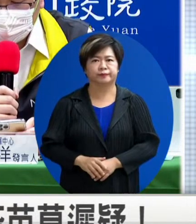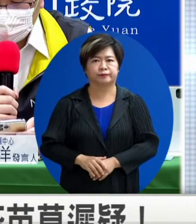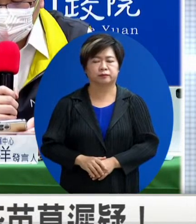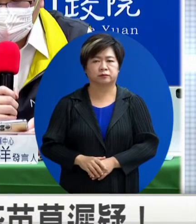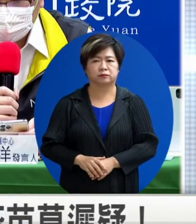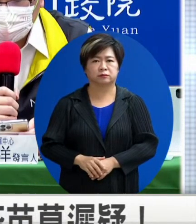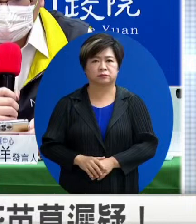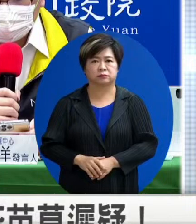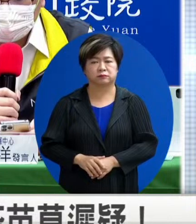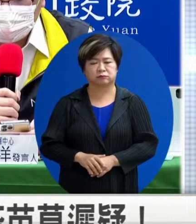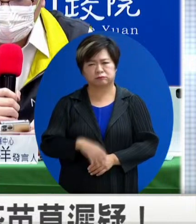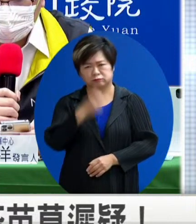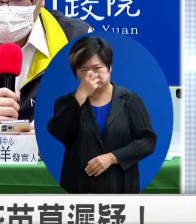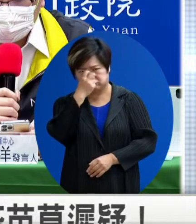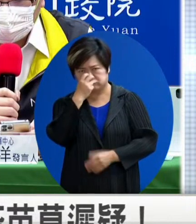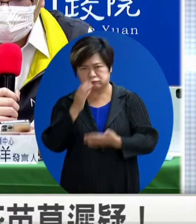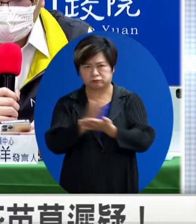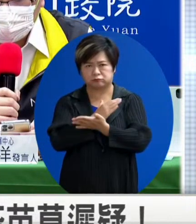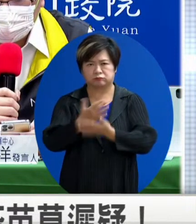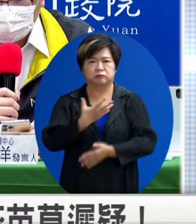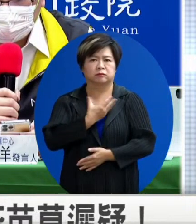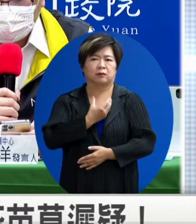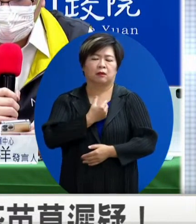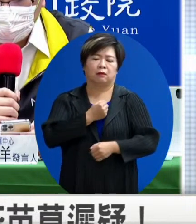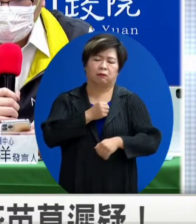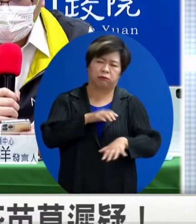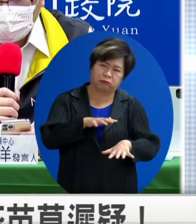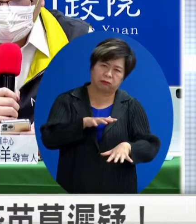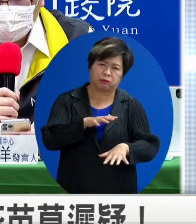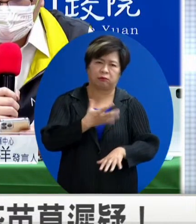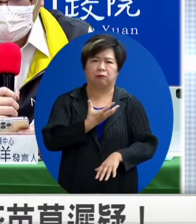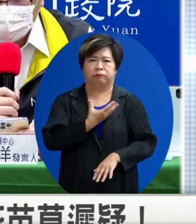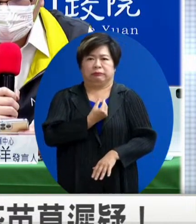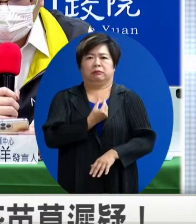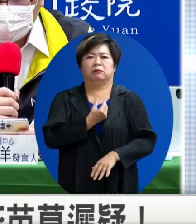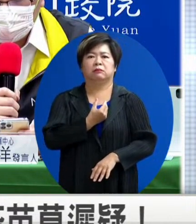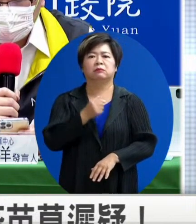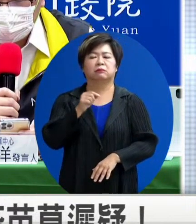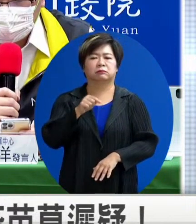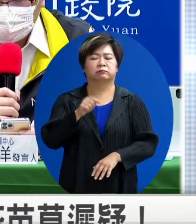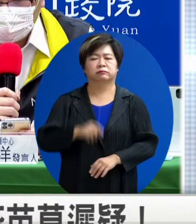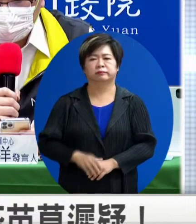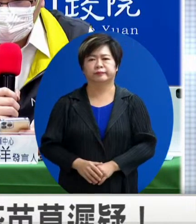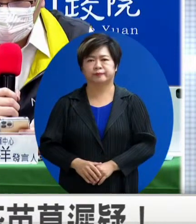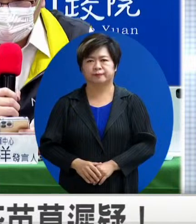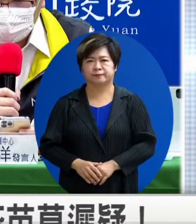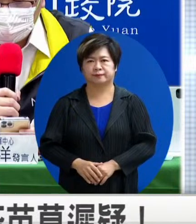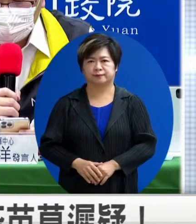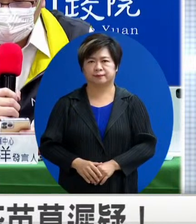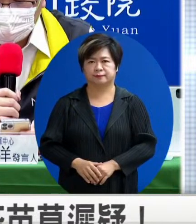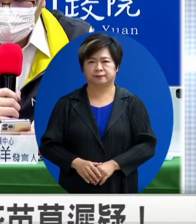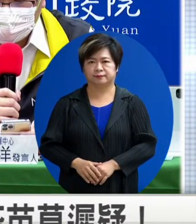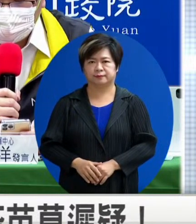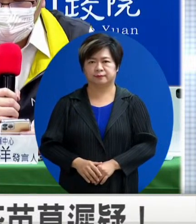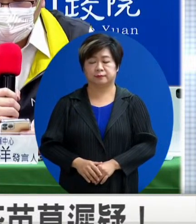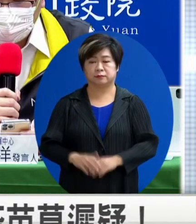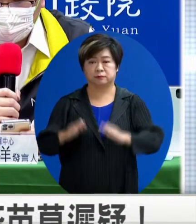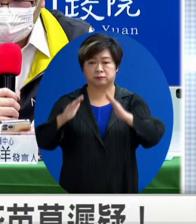就是在诊断上面是心脏衰竭了那这个部分